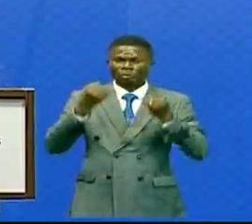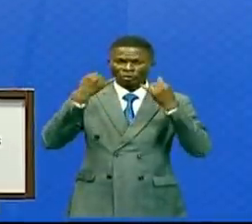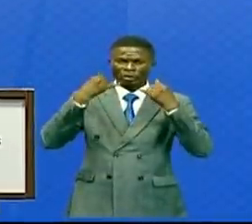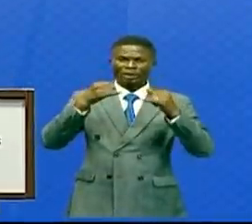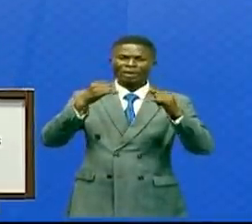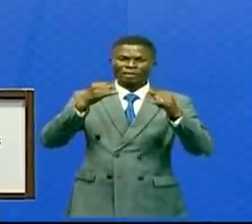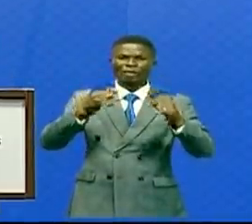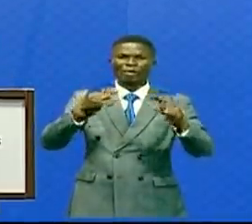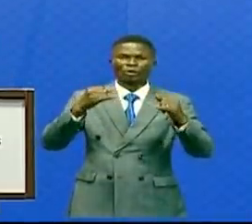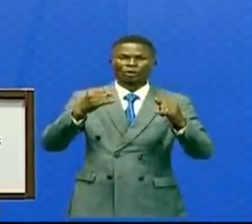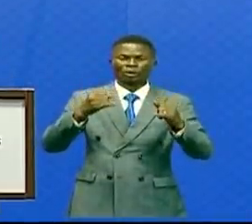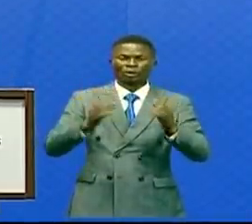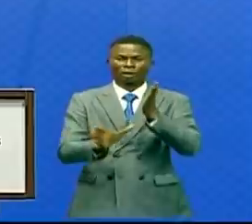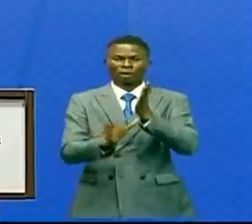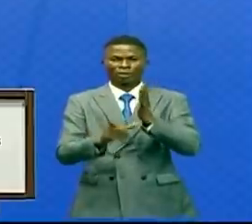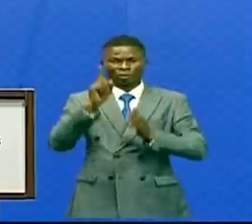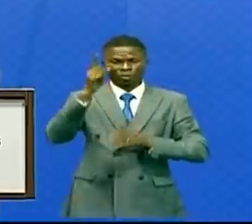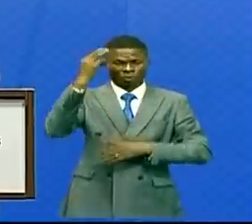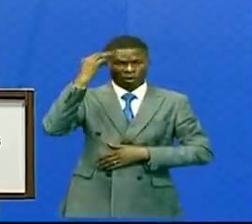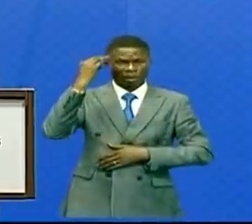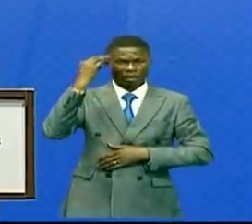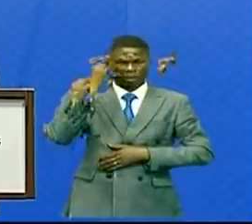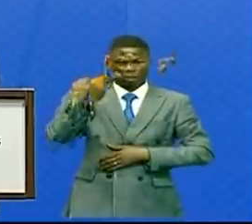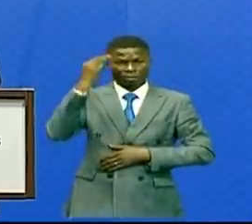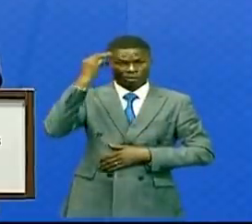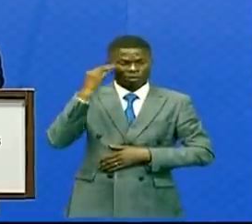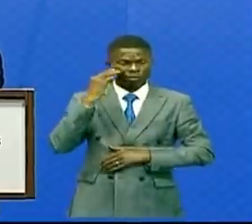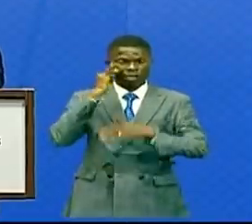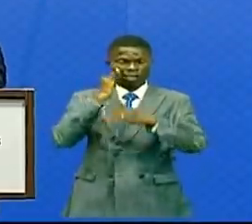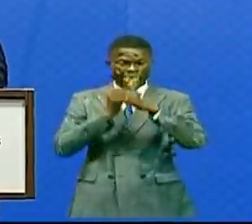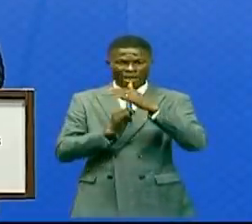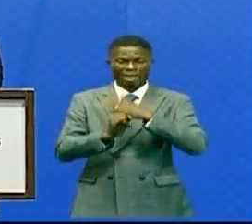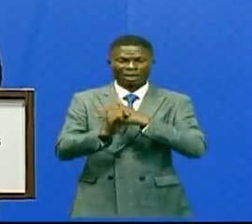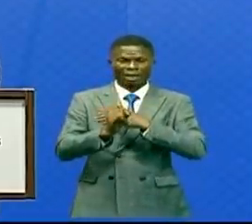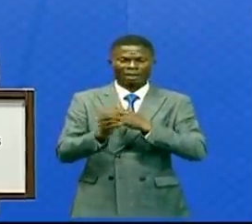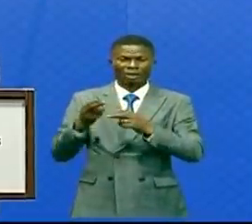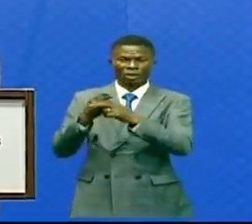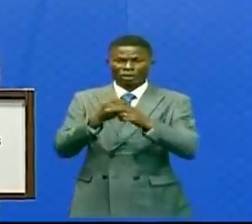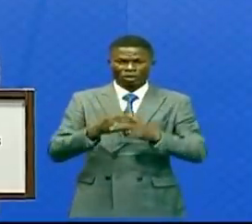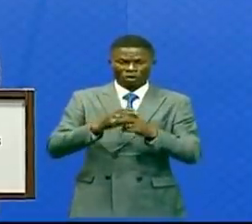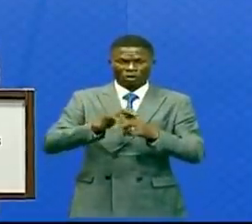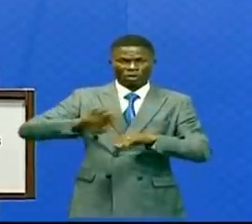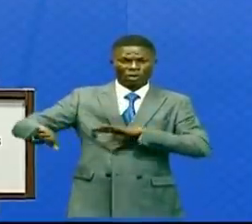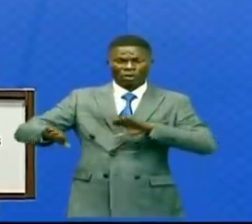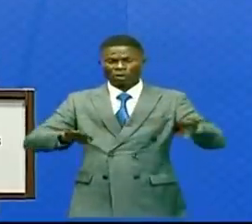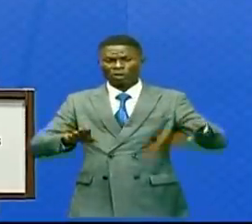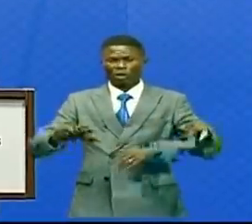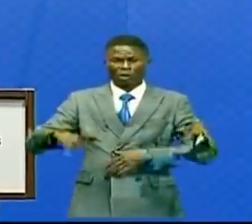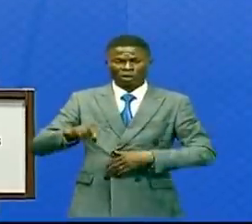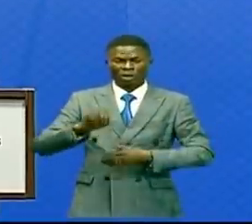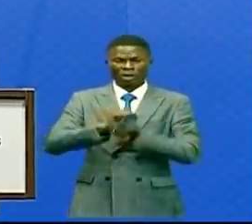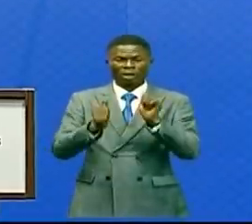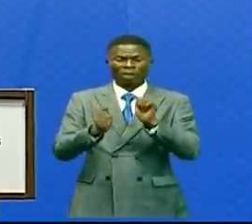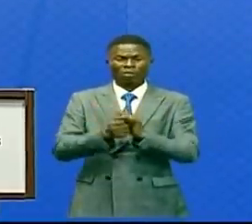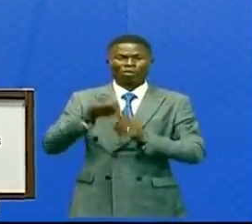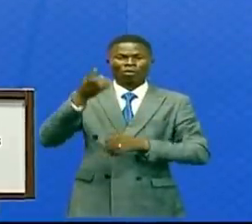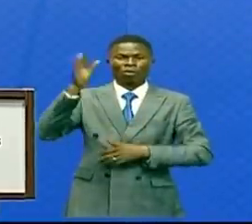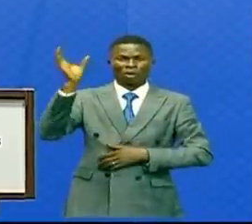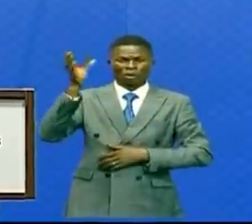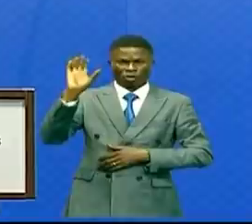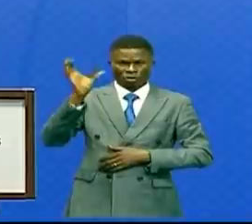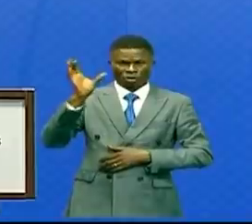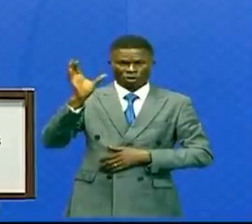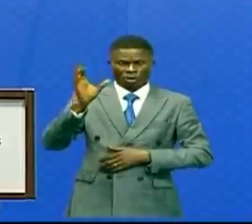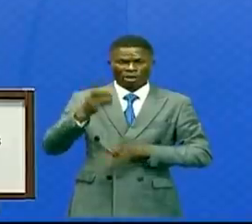d'information, le vice-premier ministre, ministre de l'Intérieur, Sécurité, Décentralisation et Affaires coutumières,